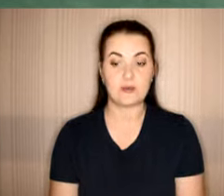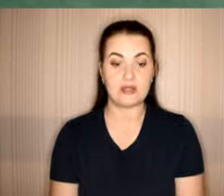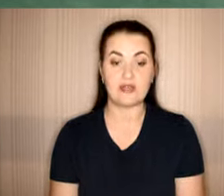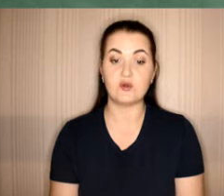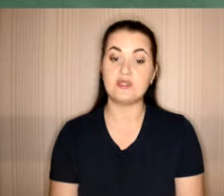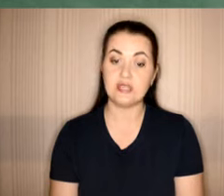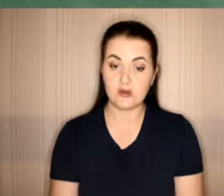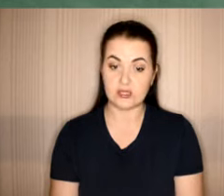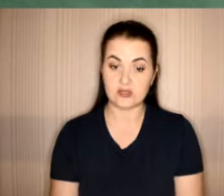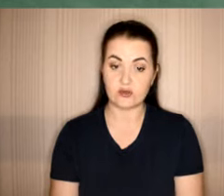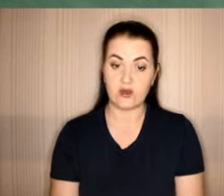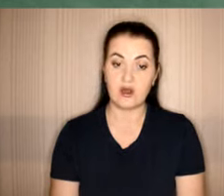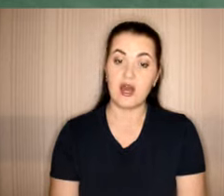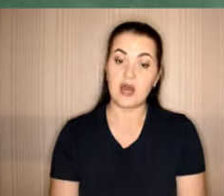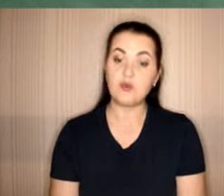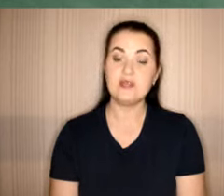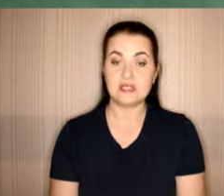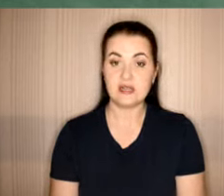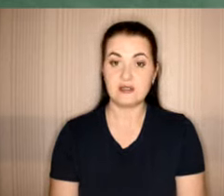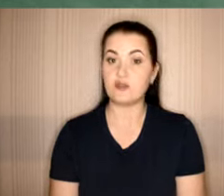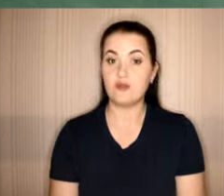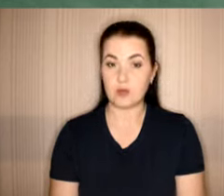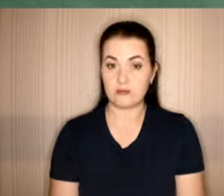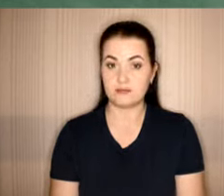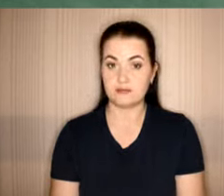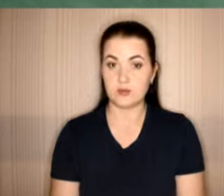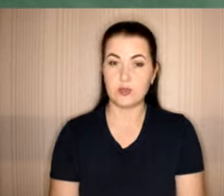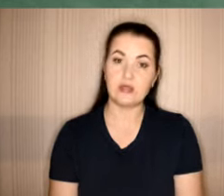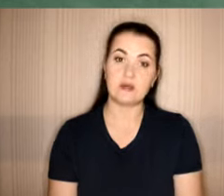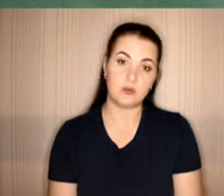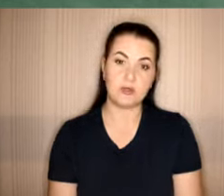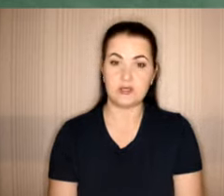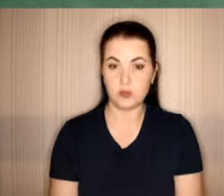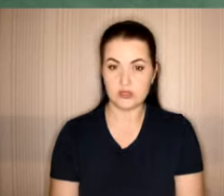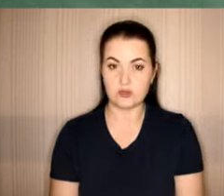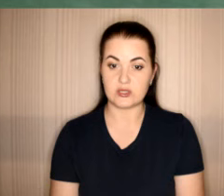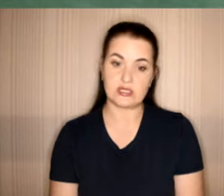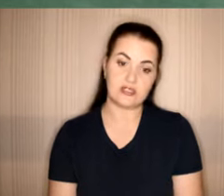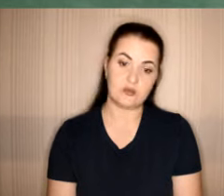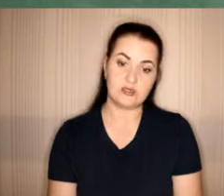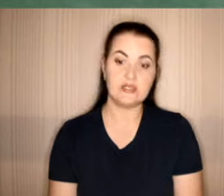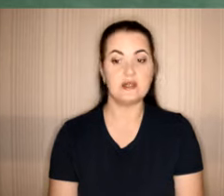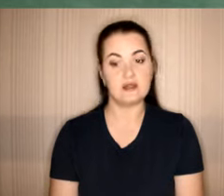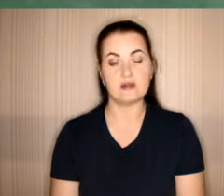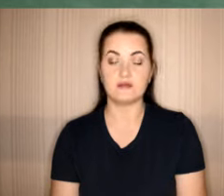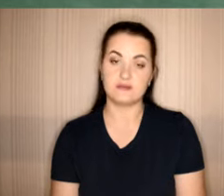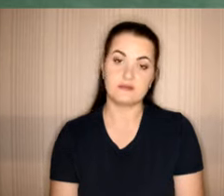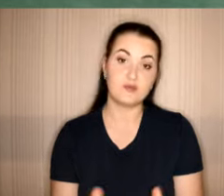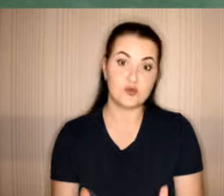форми прикметників однією рискою, а повні нестягнені – двома. Пам'ятаєте, як ми підмет і присудок підкреслюємо?